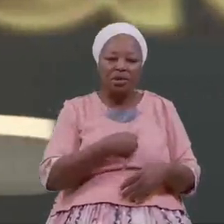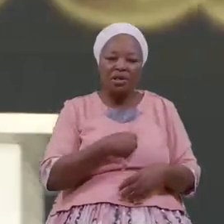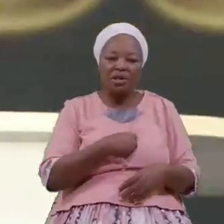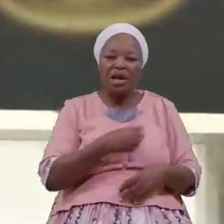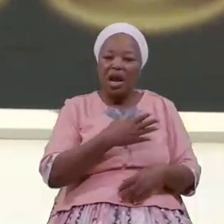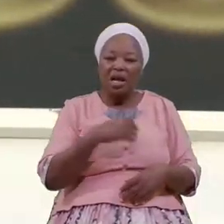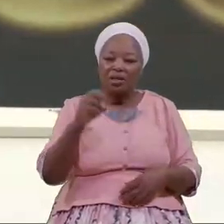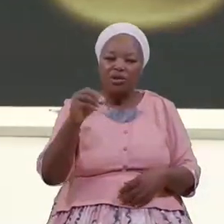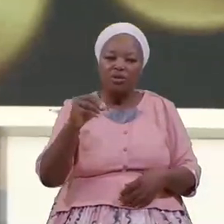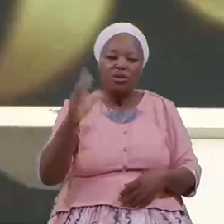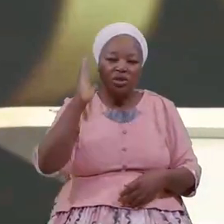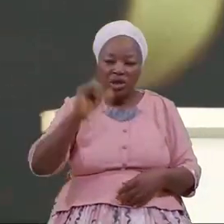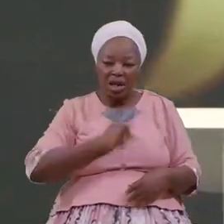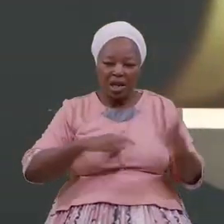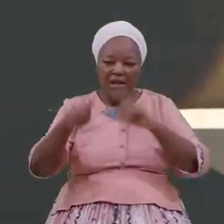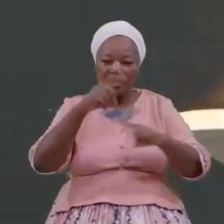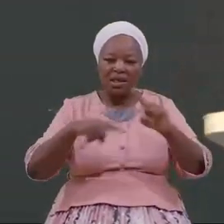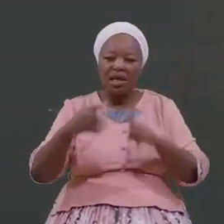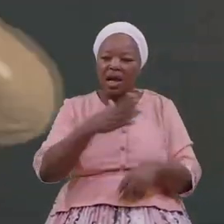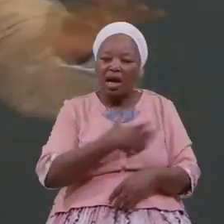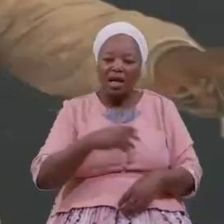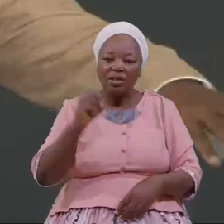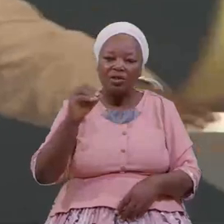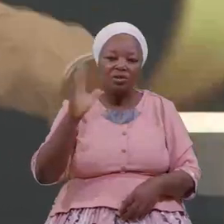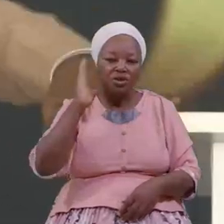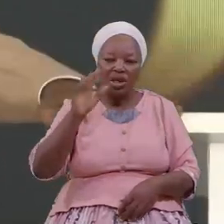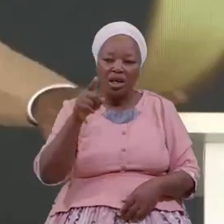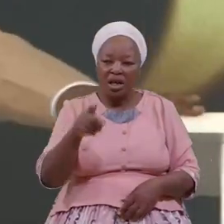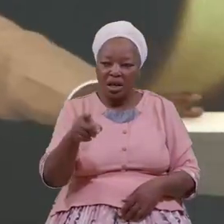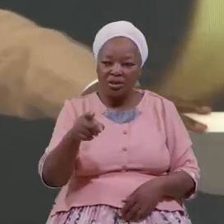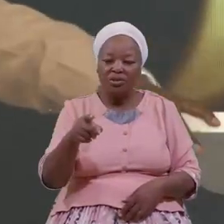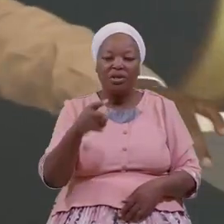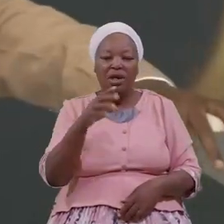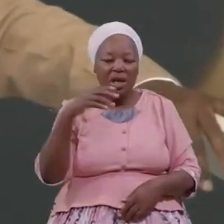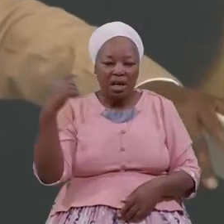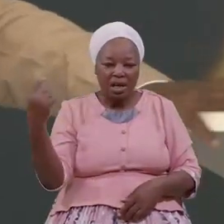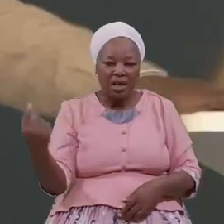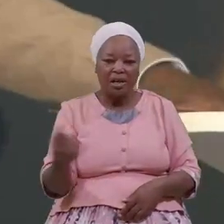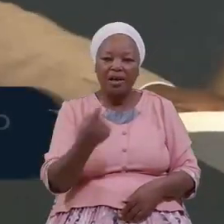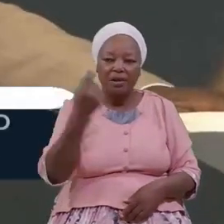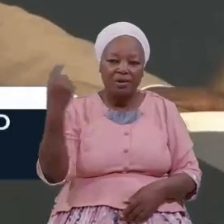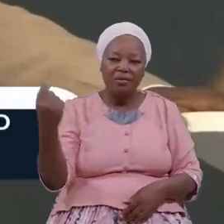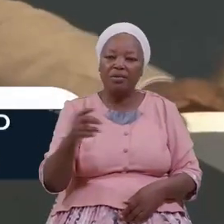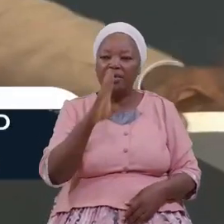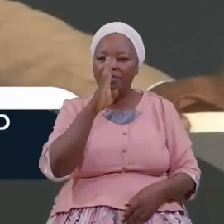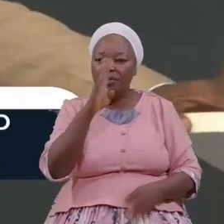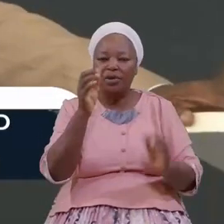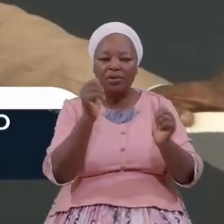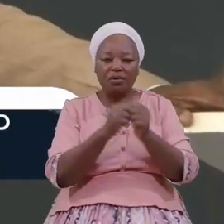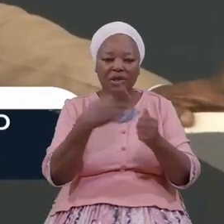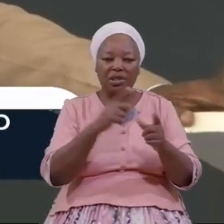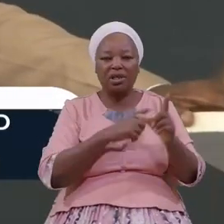est ainsi, je serai, est ainsi, vous serez, et nous serons toujours avec le